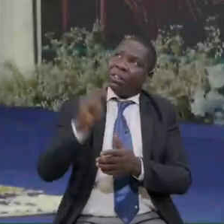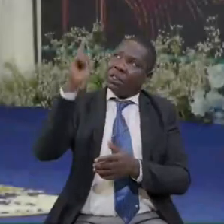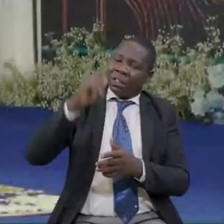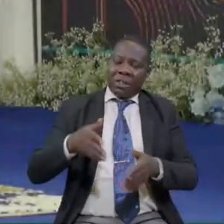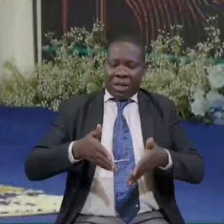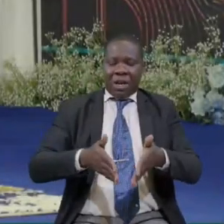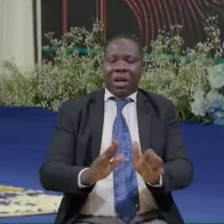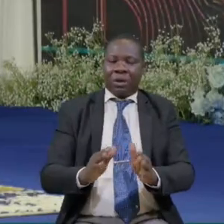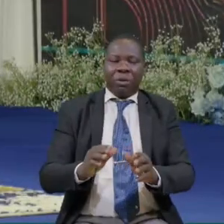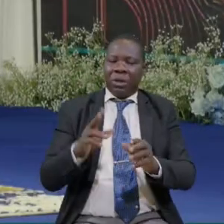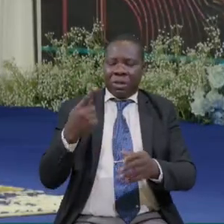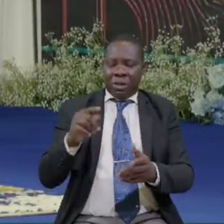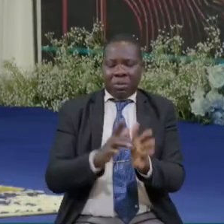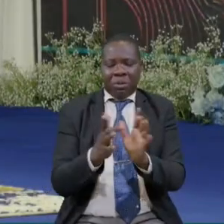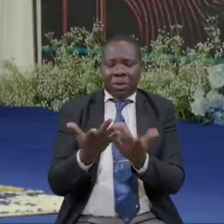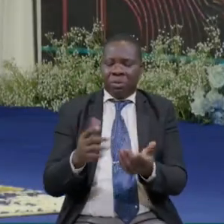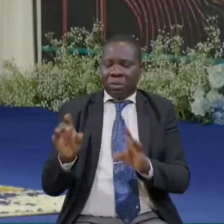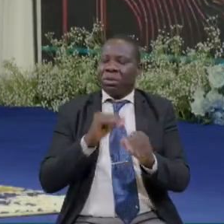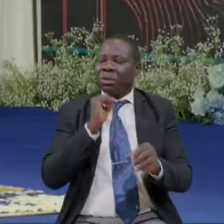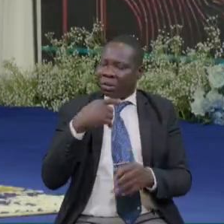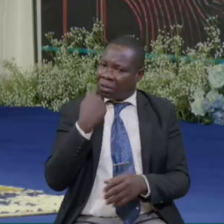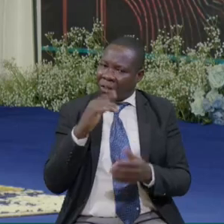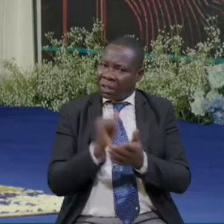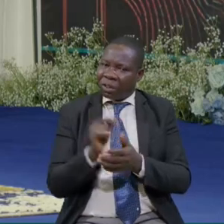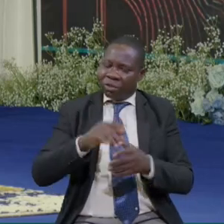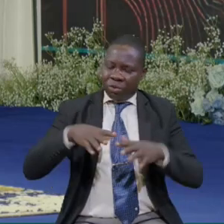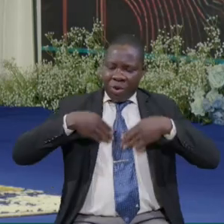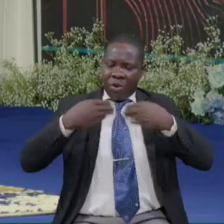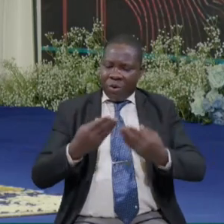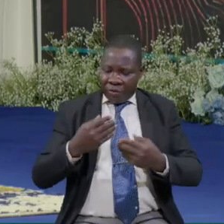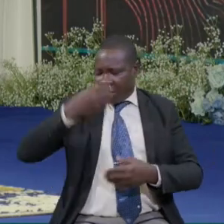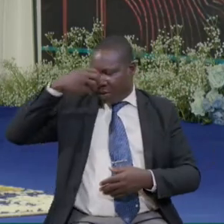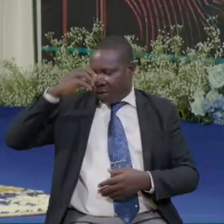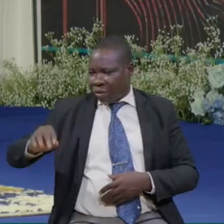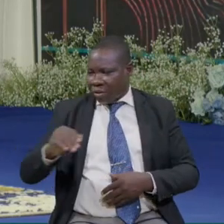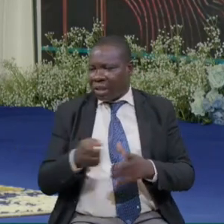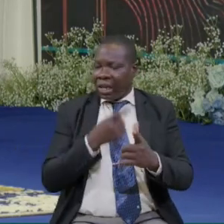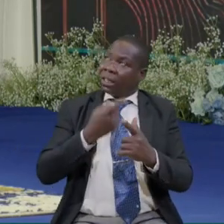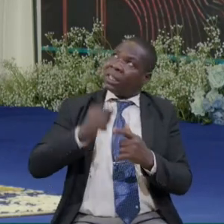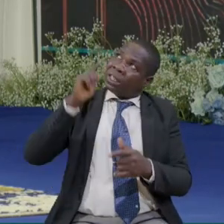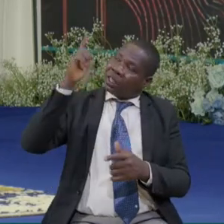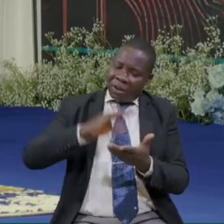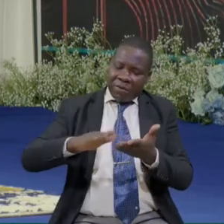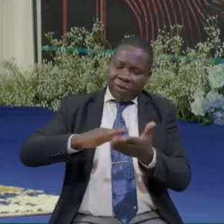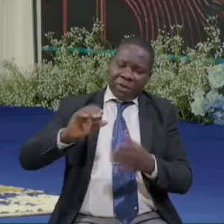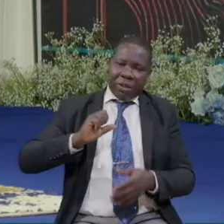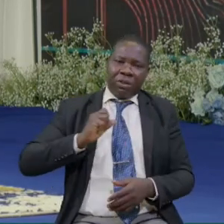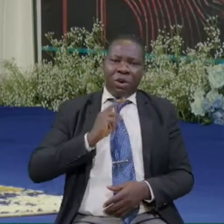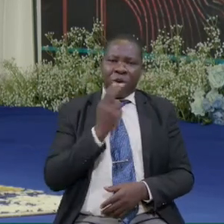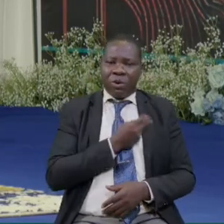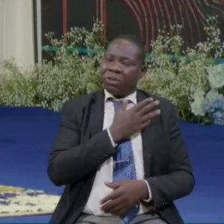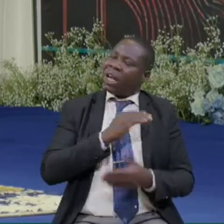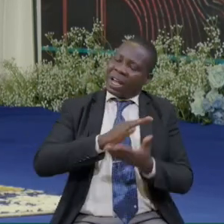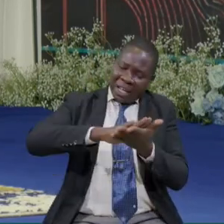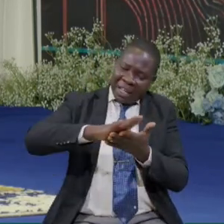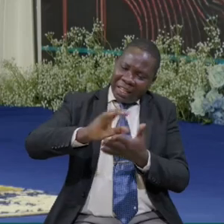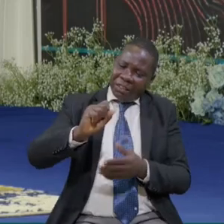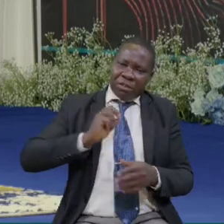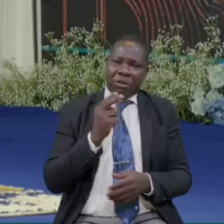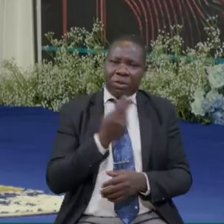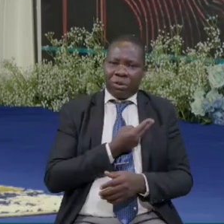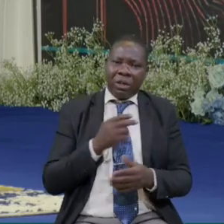Dieu tolère ça. La Bible n'a pas dit ça. Vous confessez et vous abandonnez. Et Dieu